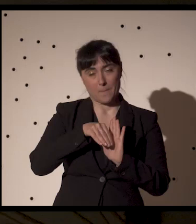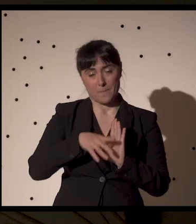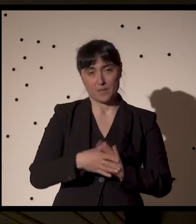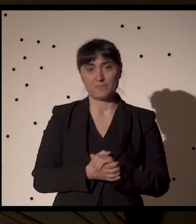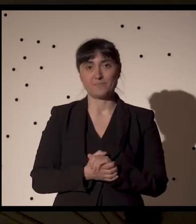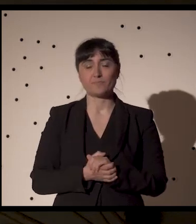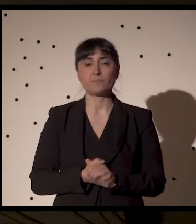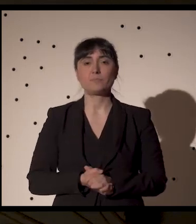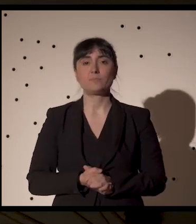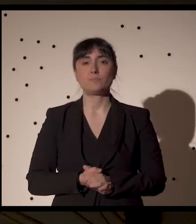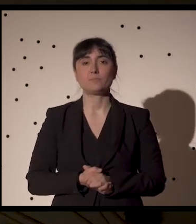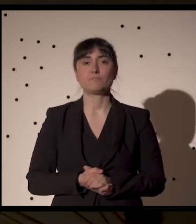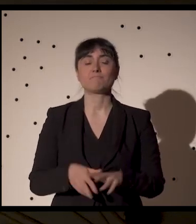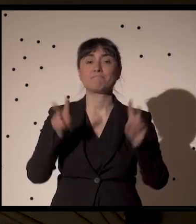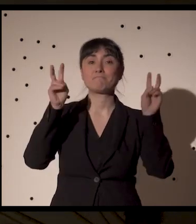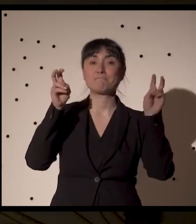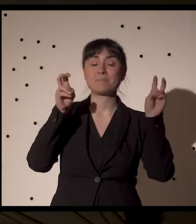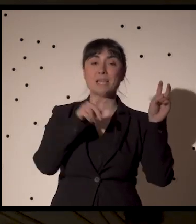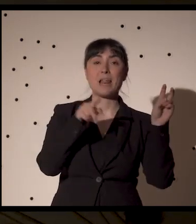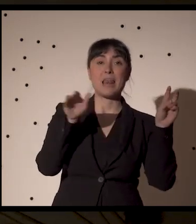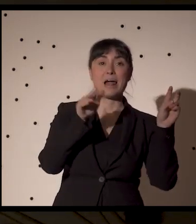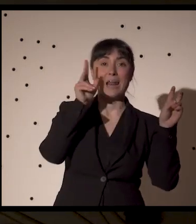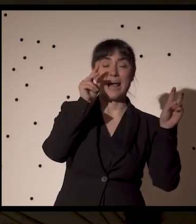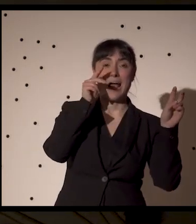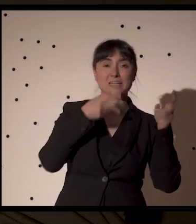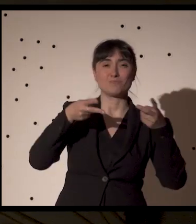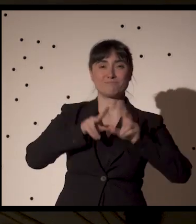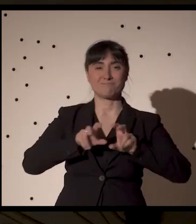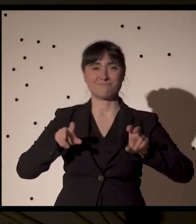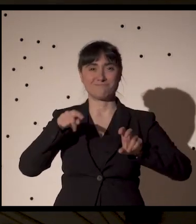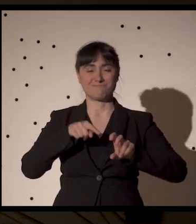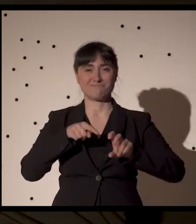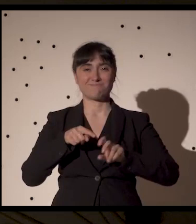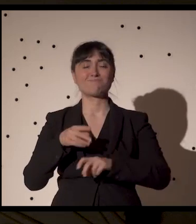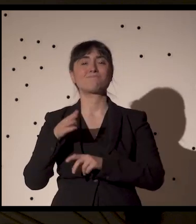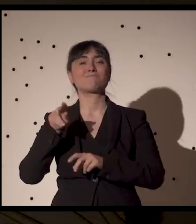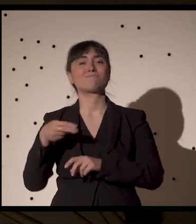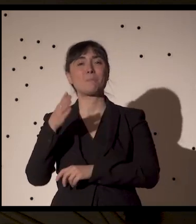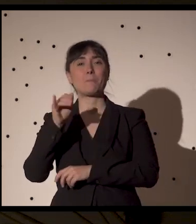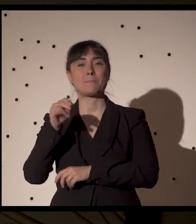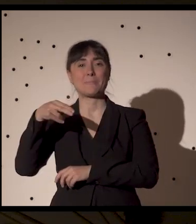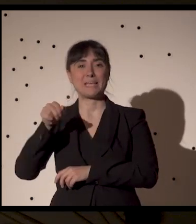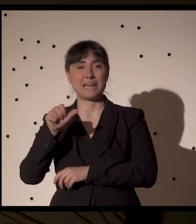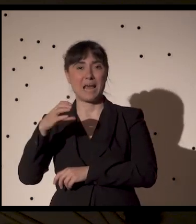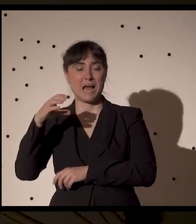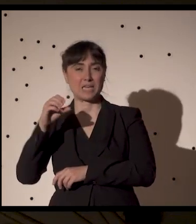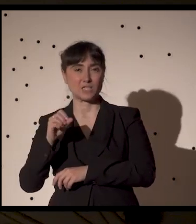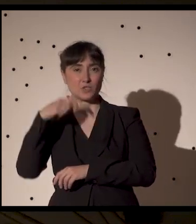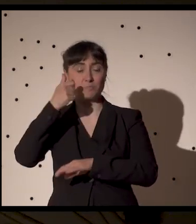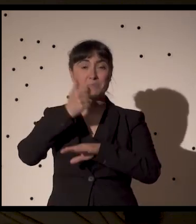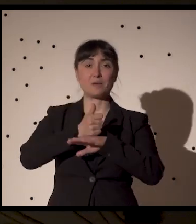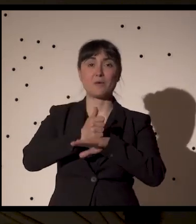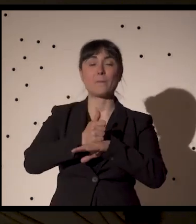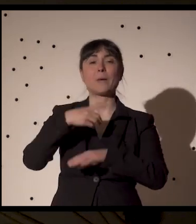sul divano di Valerio Binasco un altro appuntamento di Binasco con la drammaturgia di ionfoss interprete Pamela